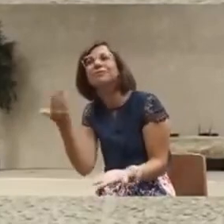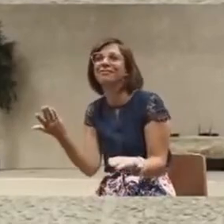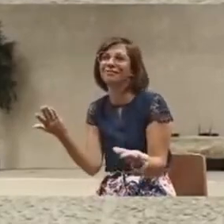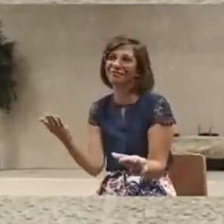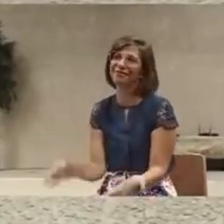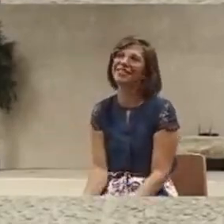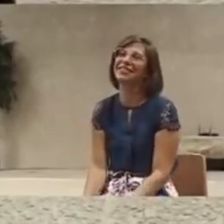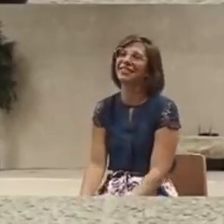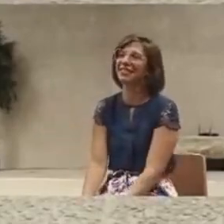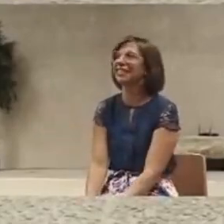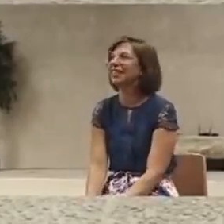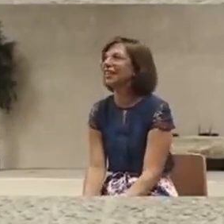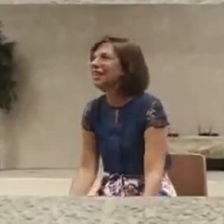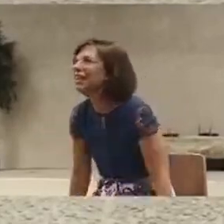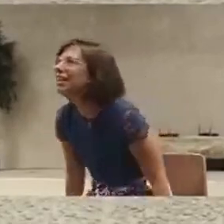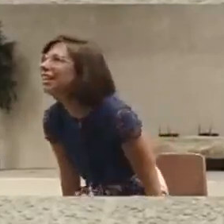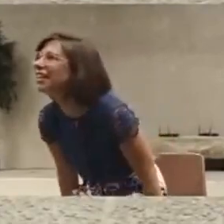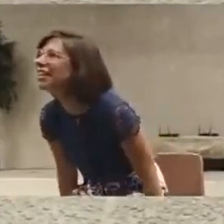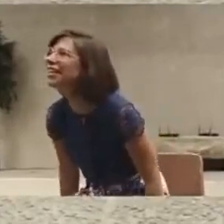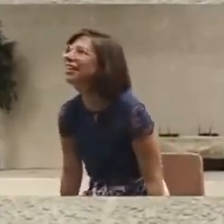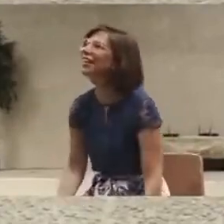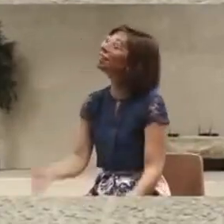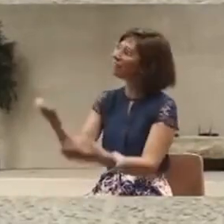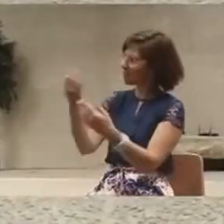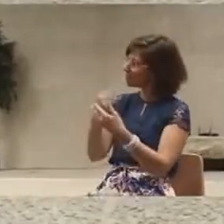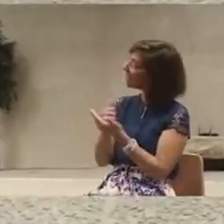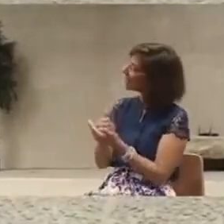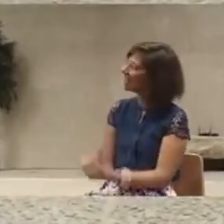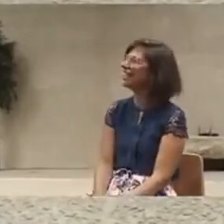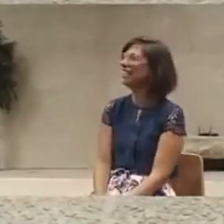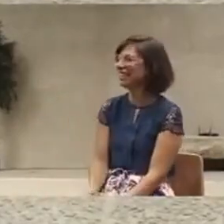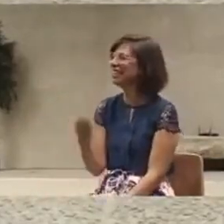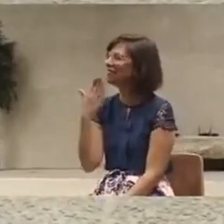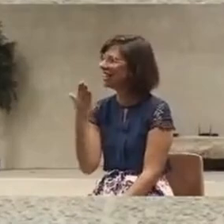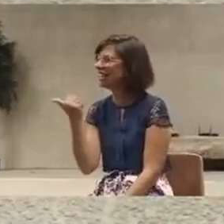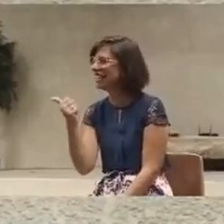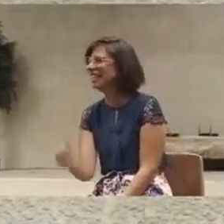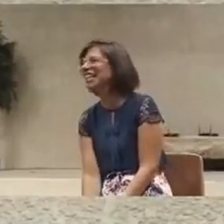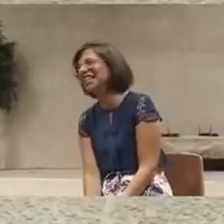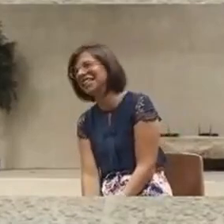Il est le cep, il est le cep, on est les sarments. Il est le